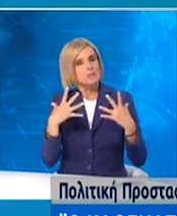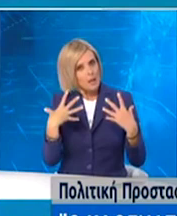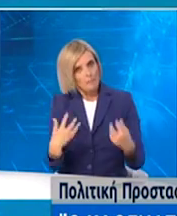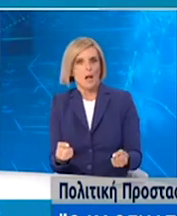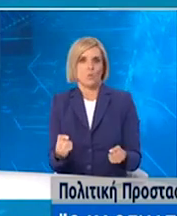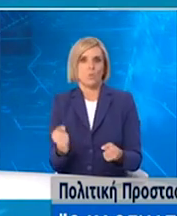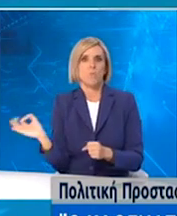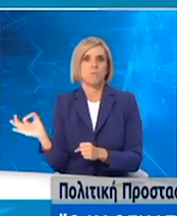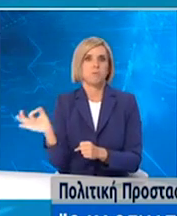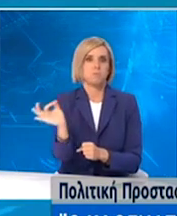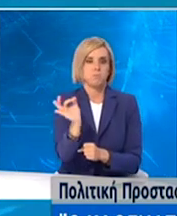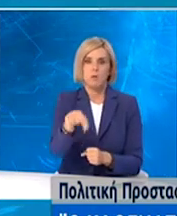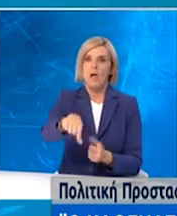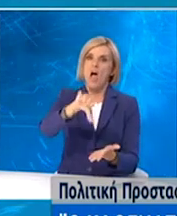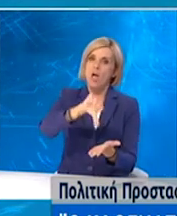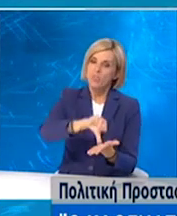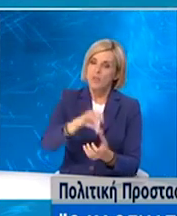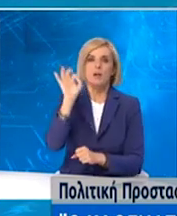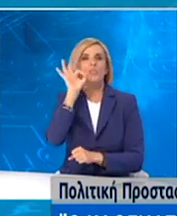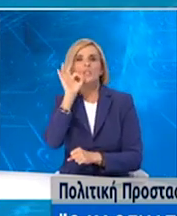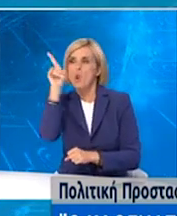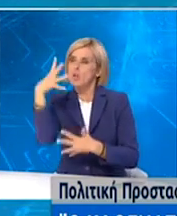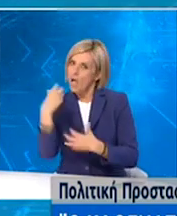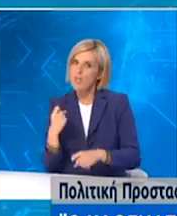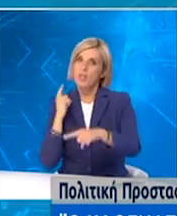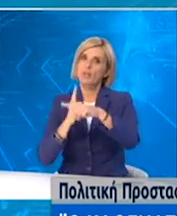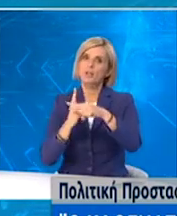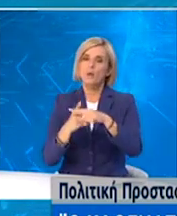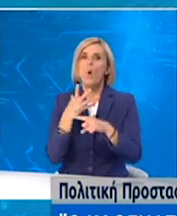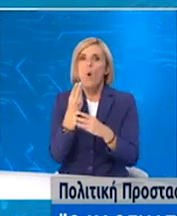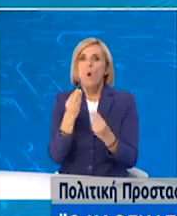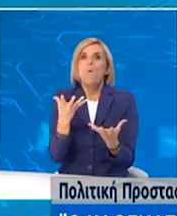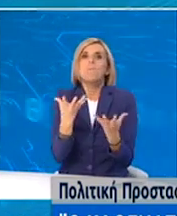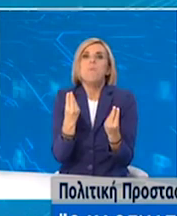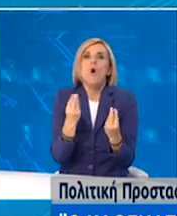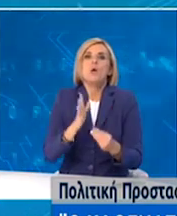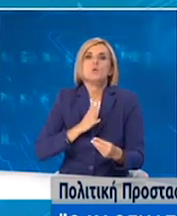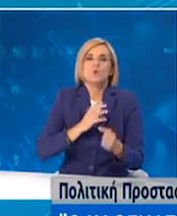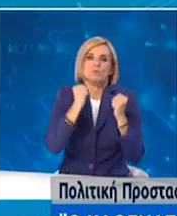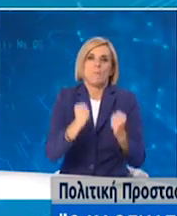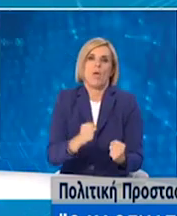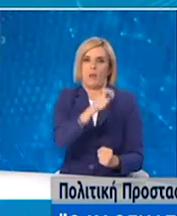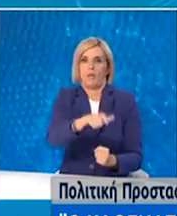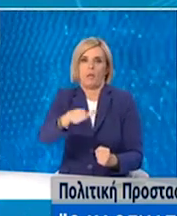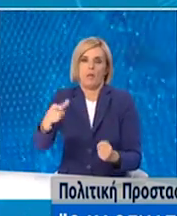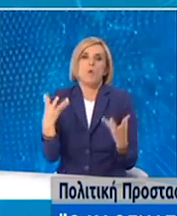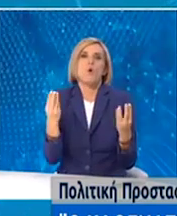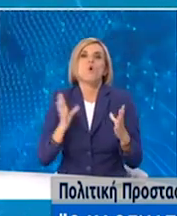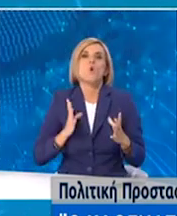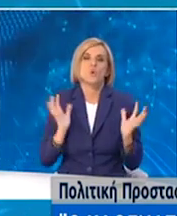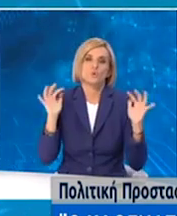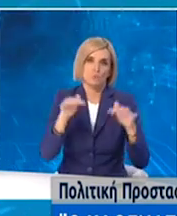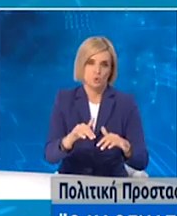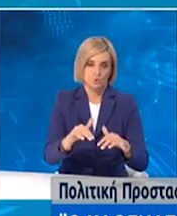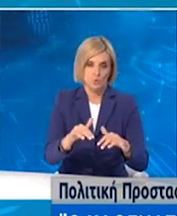τα κρούσματα περισσότερα στην Αθήνα και στη Θεσσαλονίκη, διότι εκεί έχουμε τους μεγαλύτερους πληθυσμούς. Όμως θα είδατε ότι αυτή τη στιγμή, ενώ είχαμε